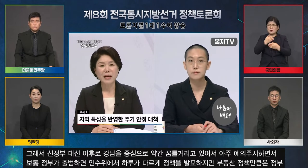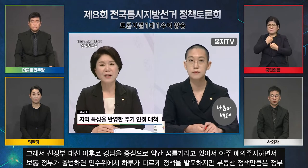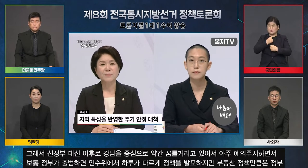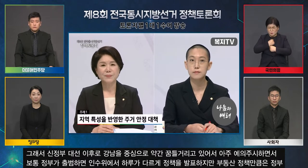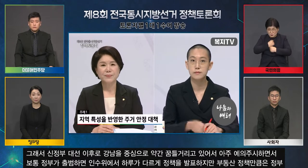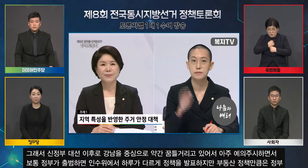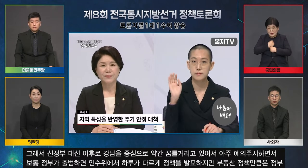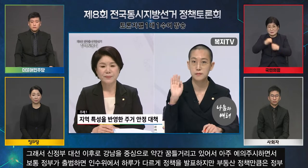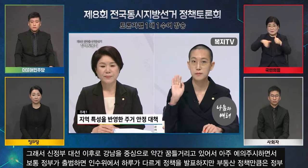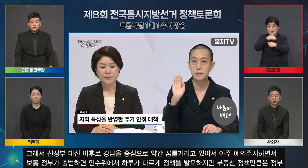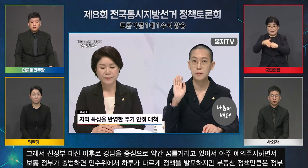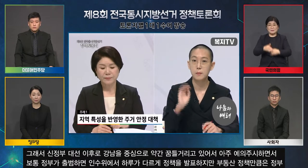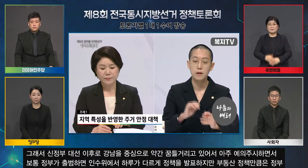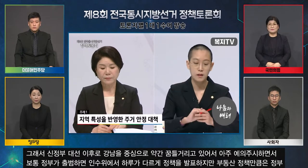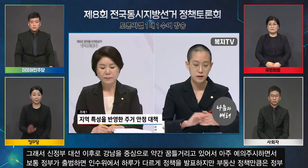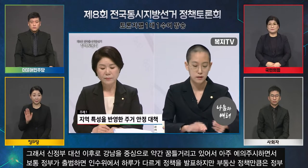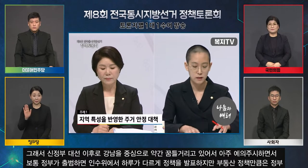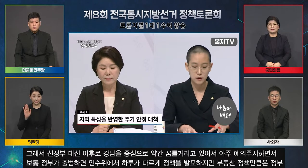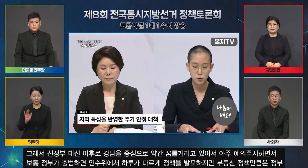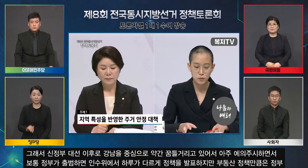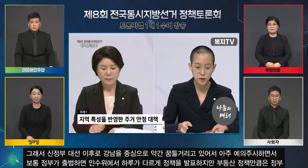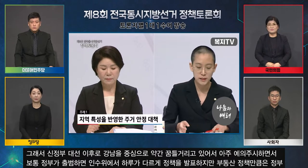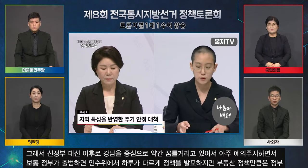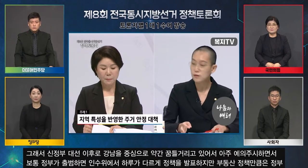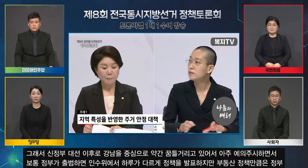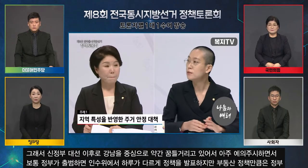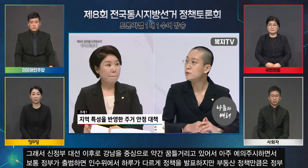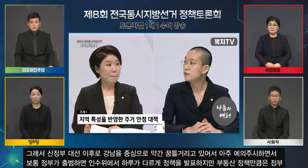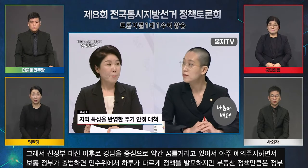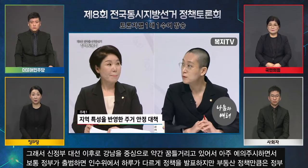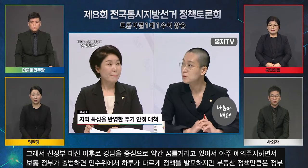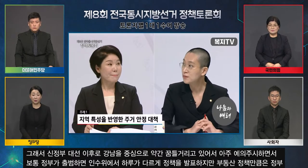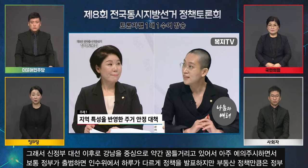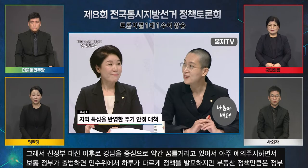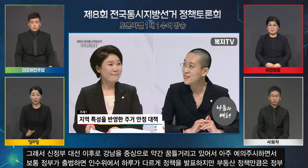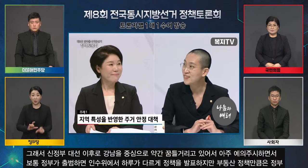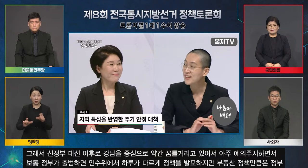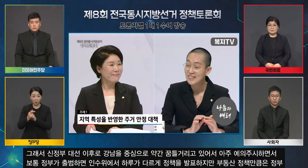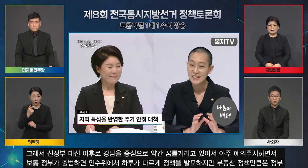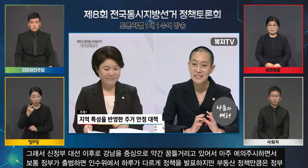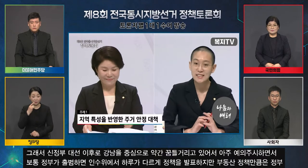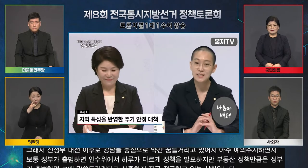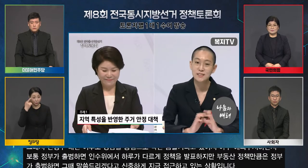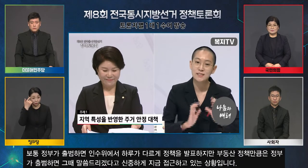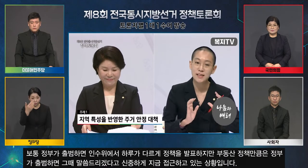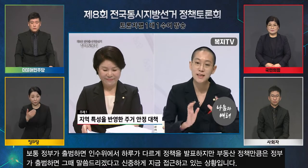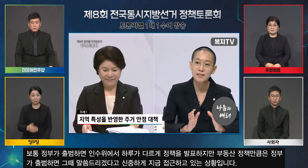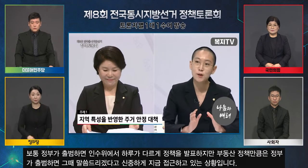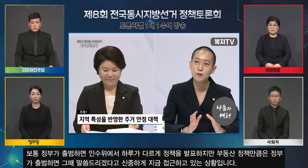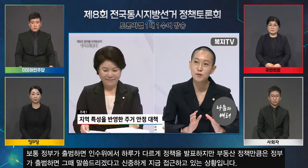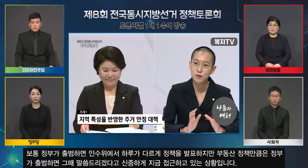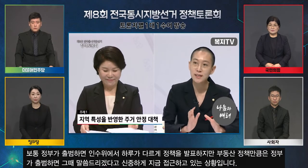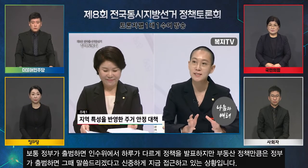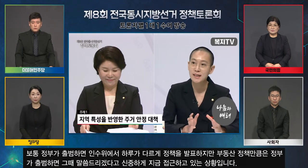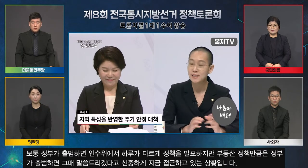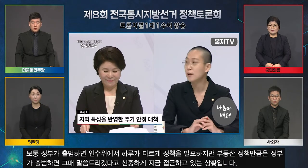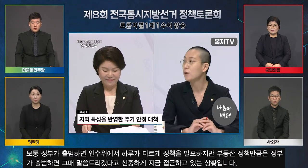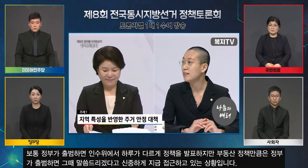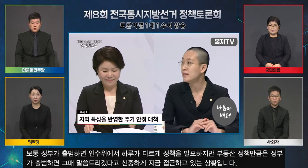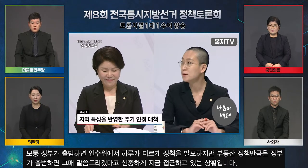상황입니다. 네 조금 더 이어서 질문을 드리고 싶은데요. 생애 첫